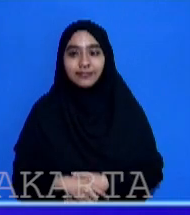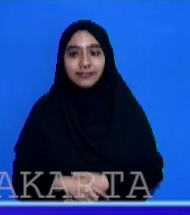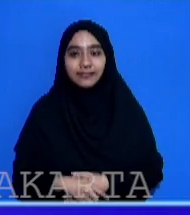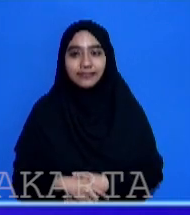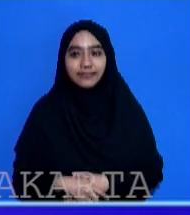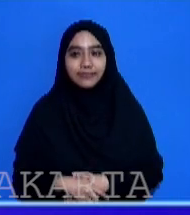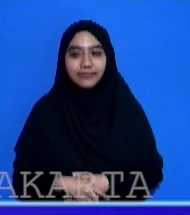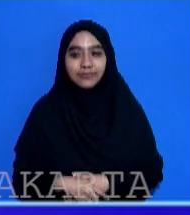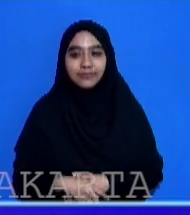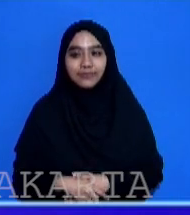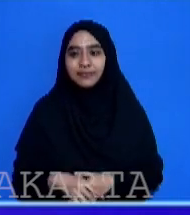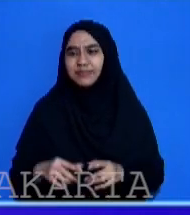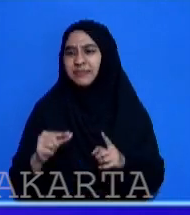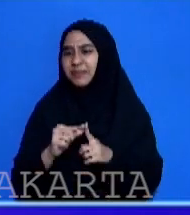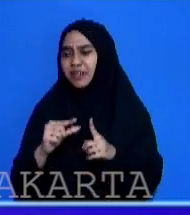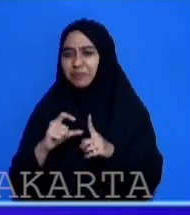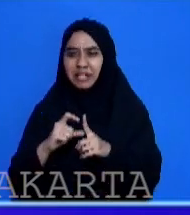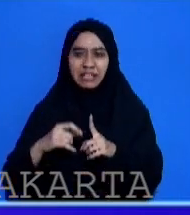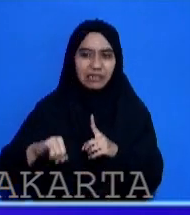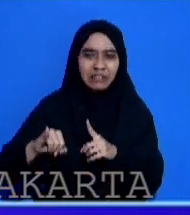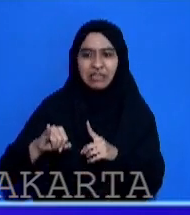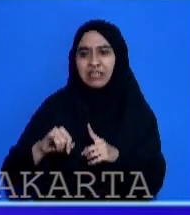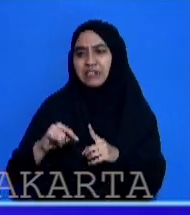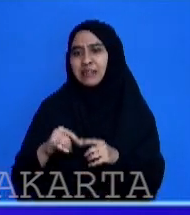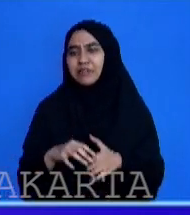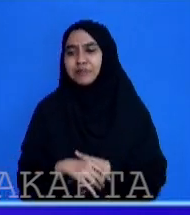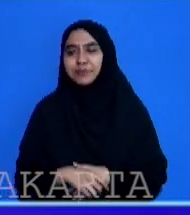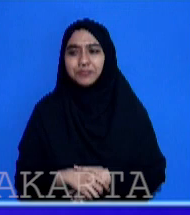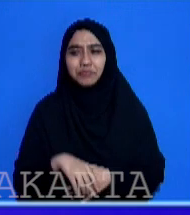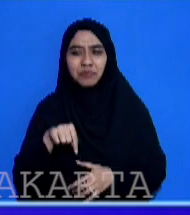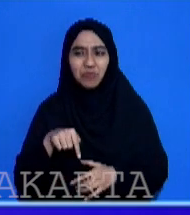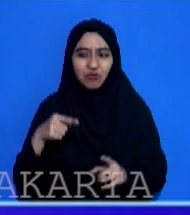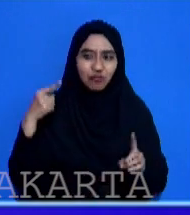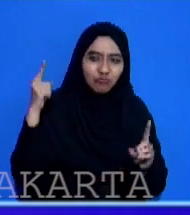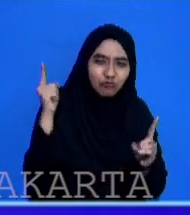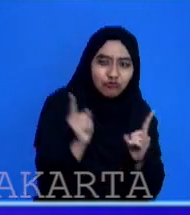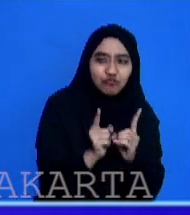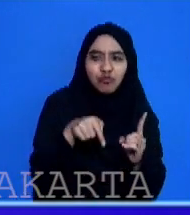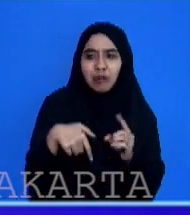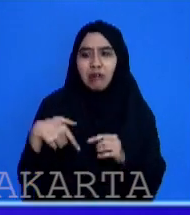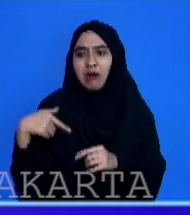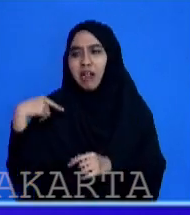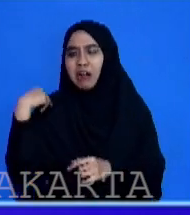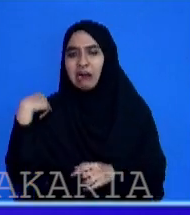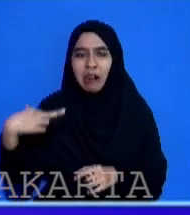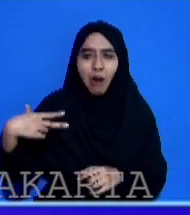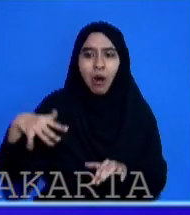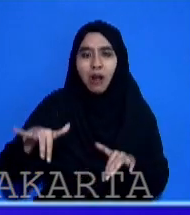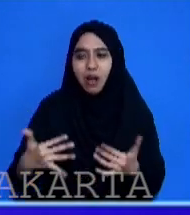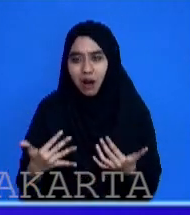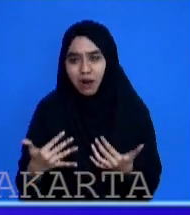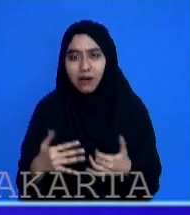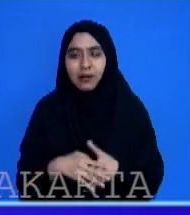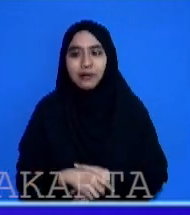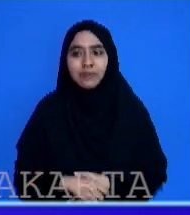sejen PDI Perjuangan hasid Kristianto mengunjungi rumah duka relawan Ganjar Mahfud MD almarhum